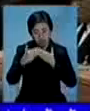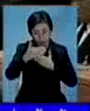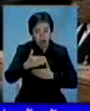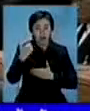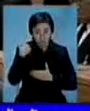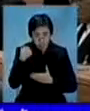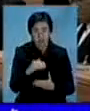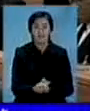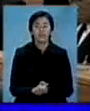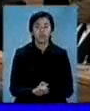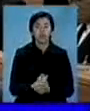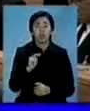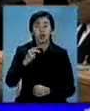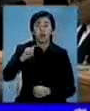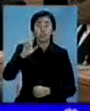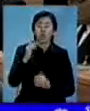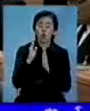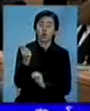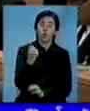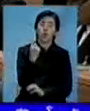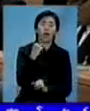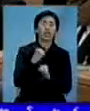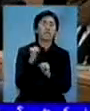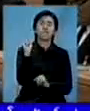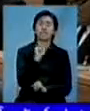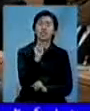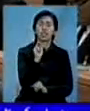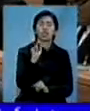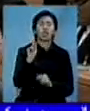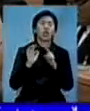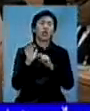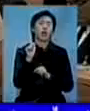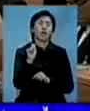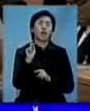แต่นปช.ถูกเรียกขานว่าเป็นผู้ก่อการร้าย